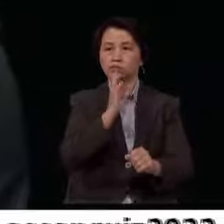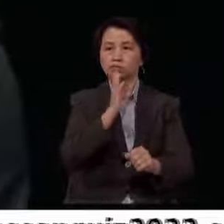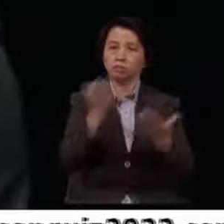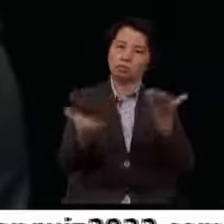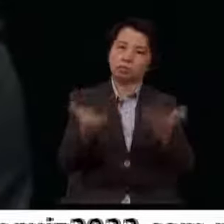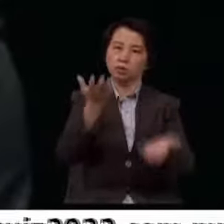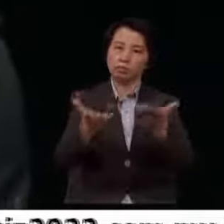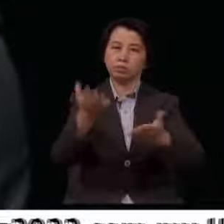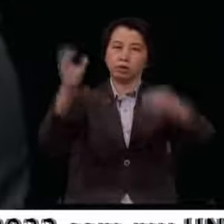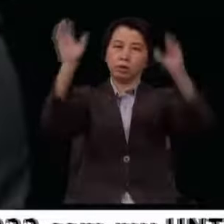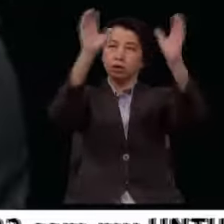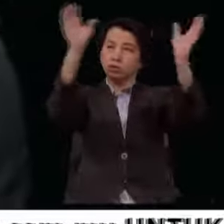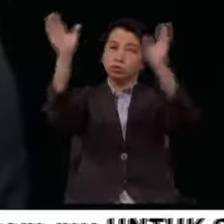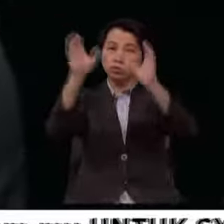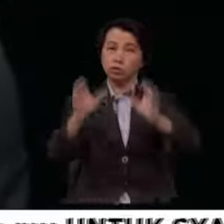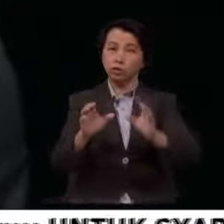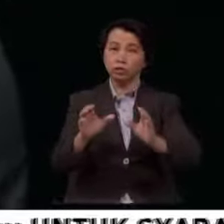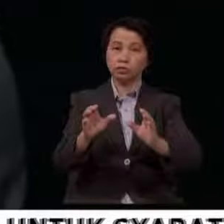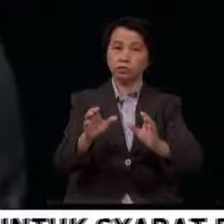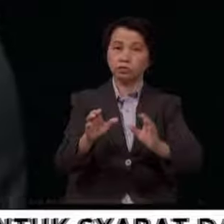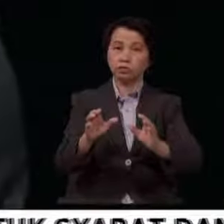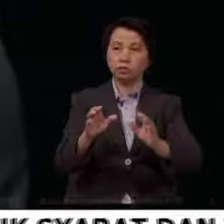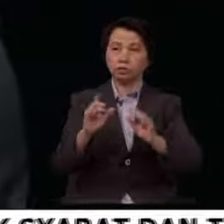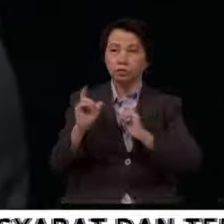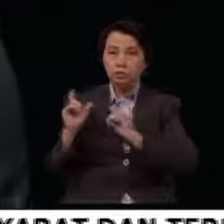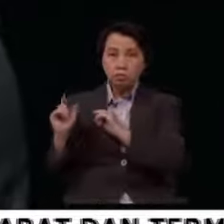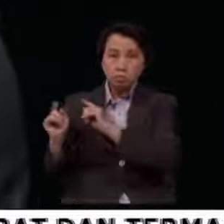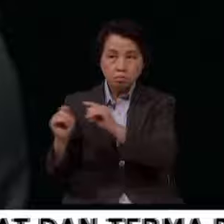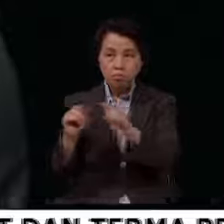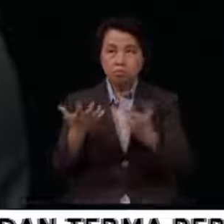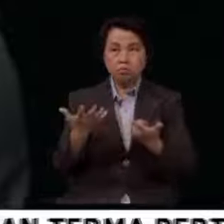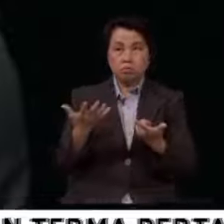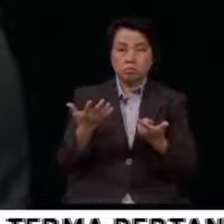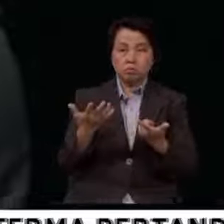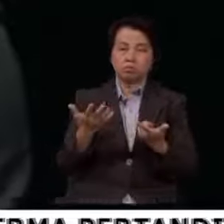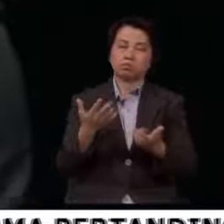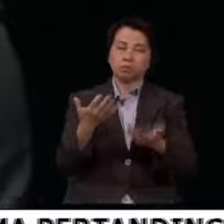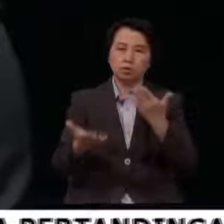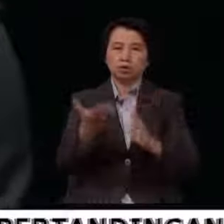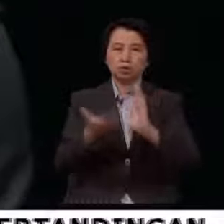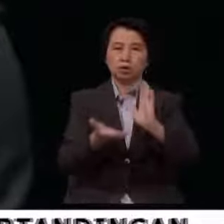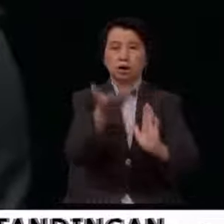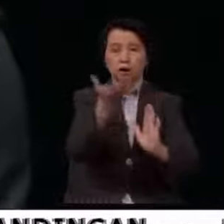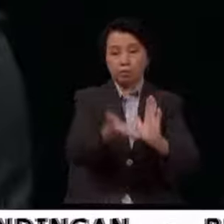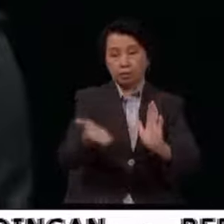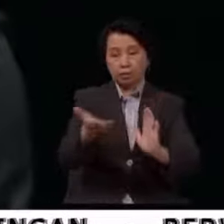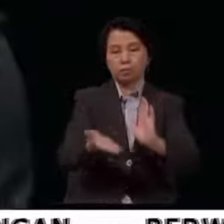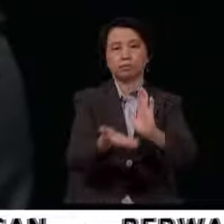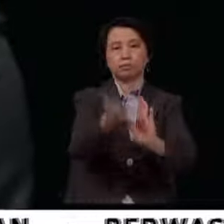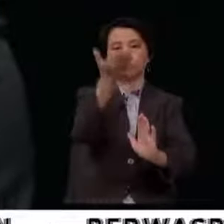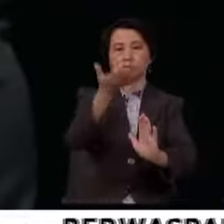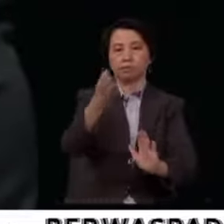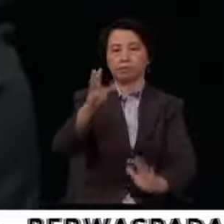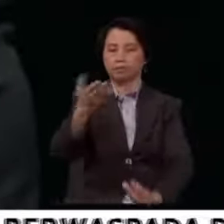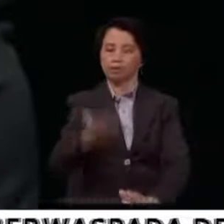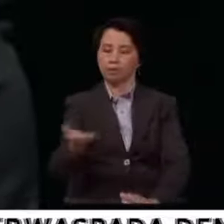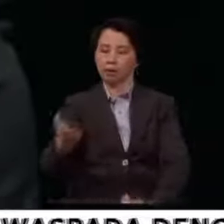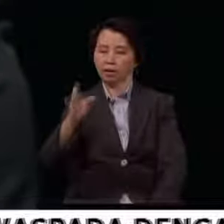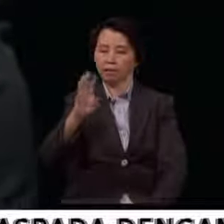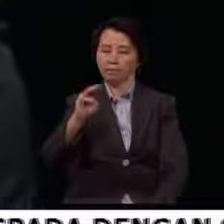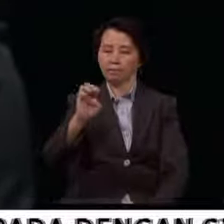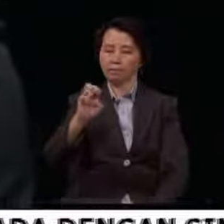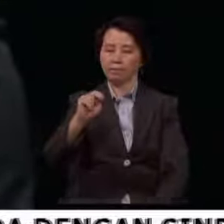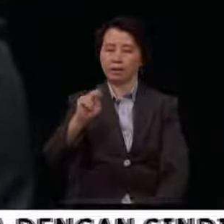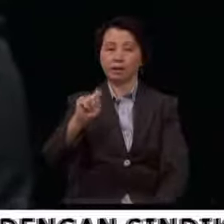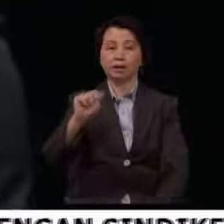dari mekanik dan juga nilai tukar dan mata uang Mas sekarang Nah mata uang kita agak menurun berbanding dengan